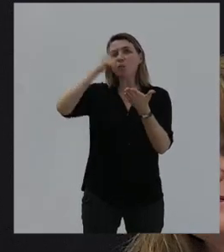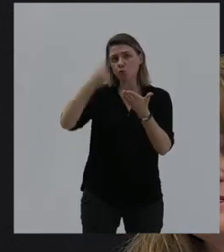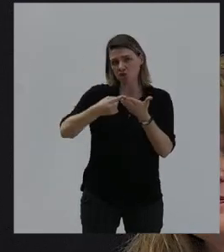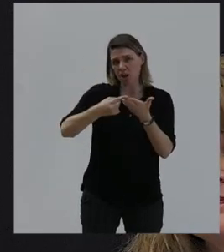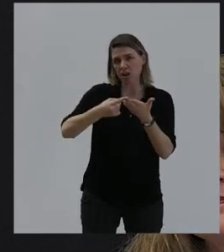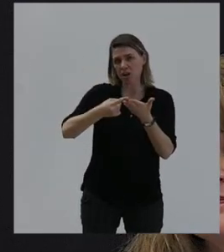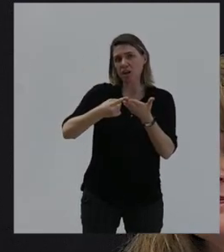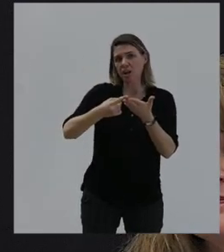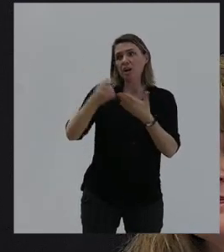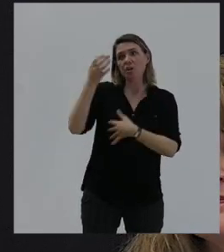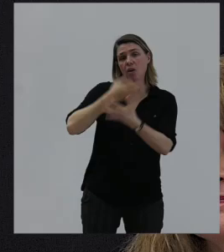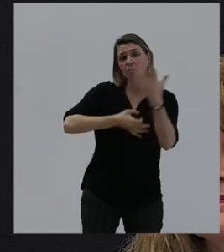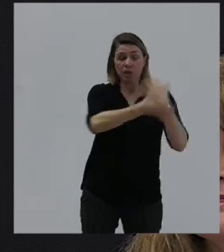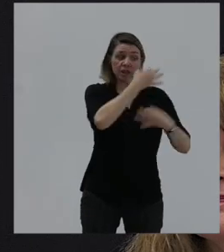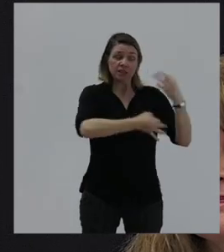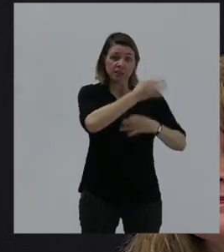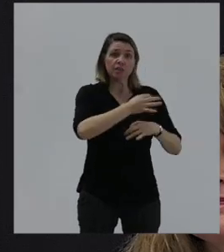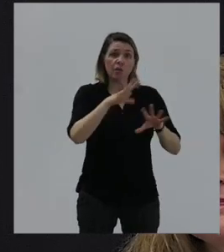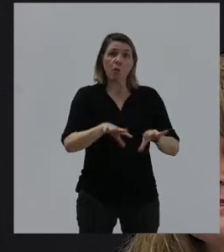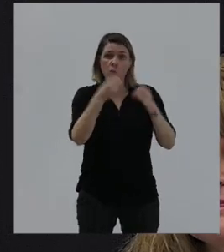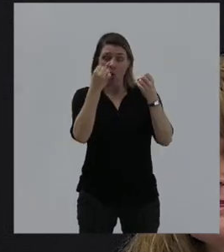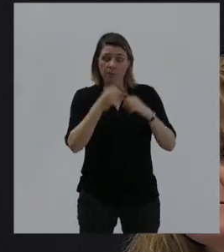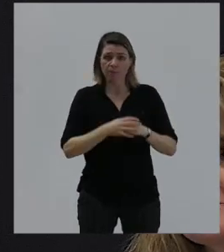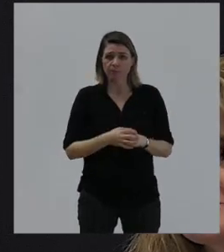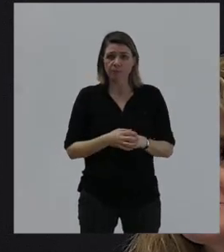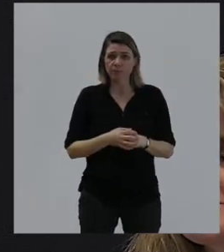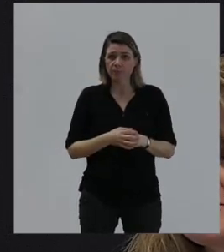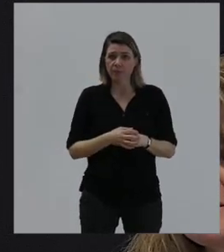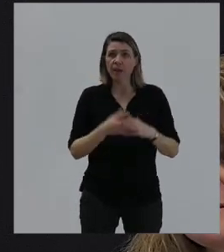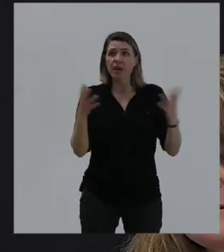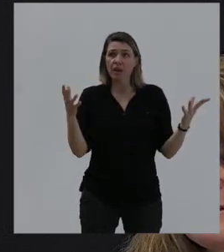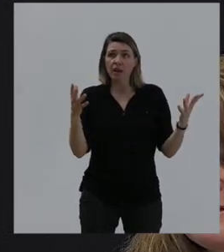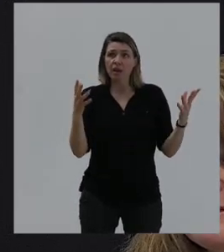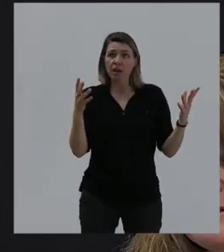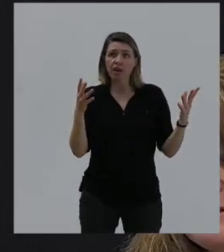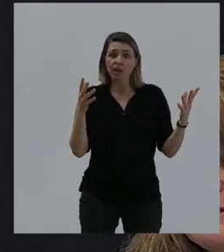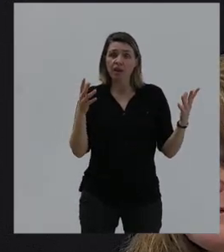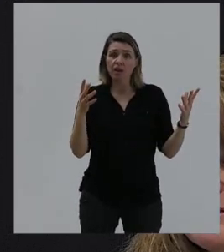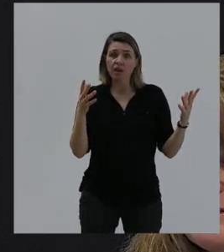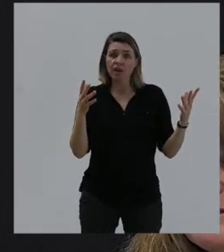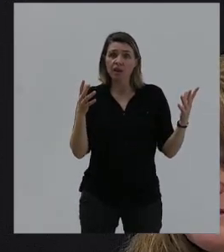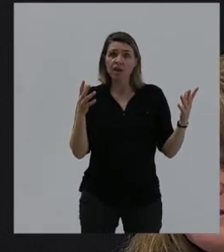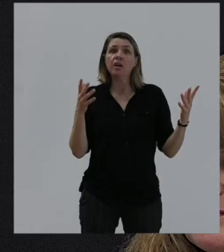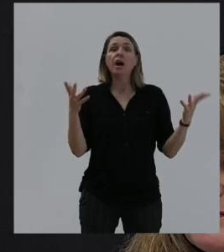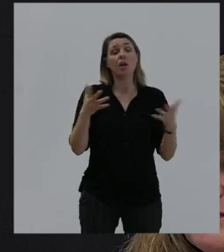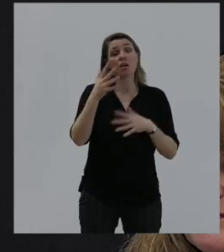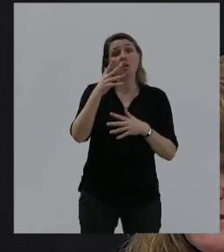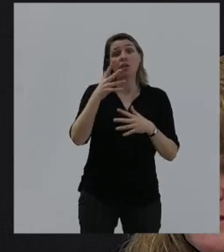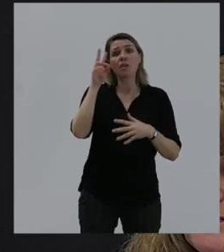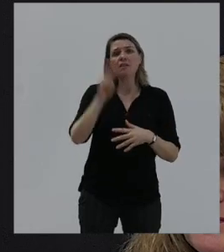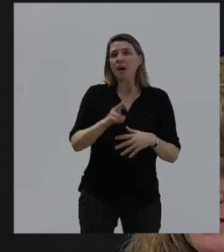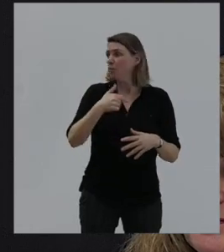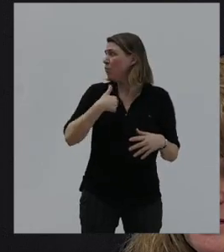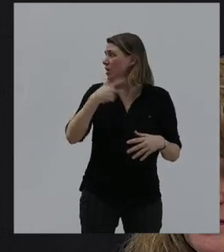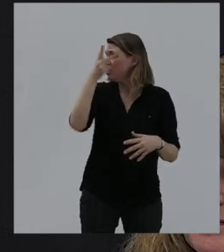votre propos sur la politique de l'emploi, et qui faisait écho au propos sur la gouvernance. Alors, très sincèrement, je n'ai pas très